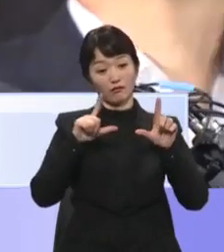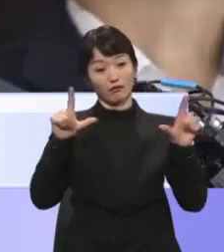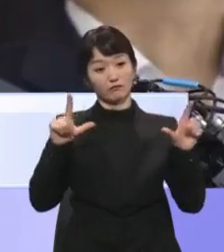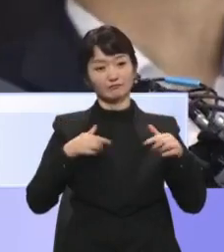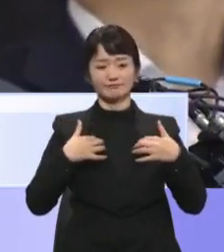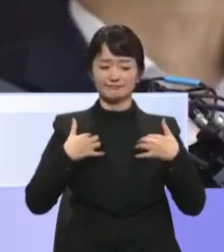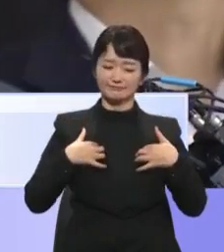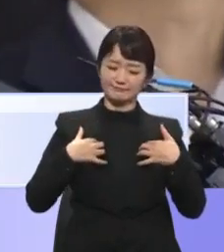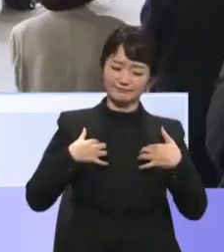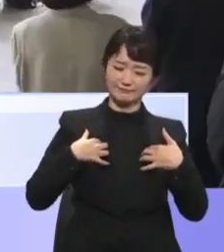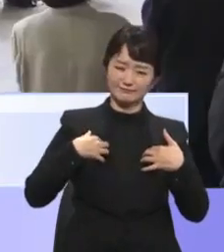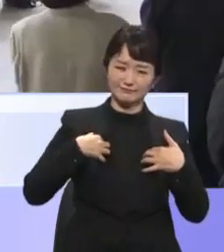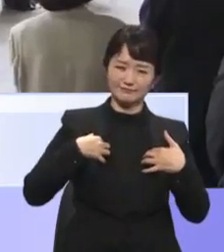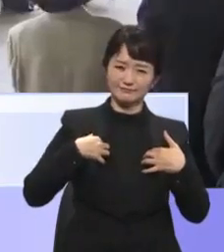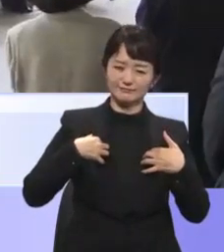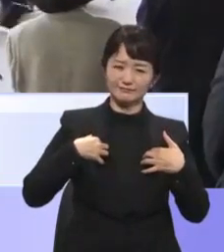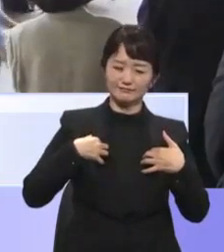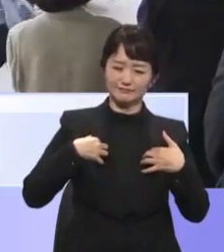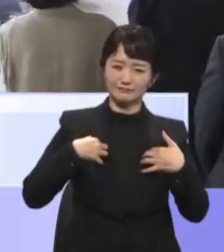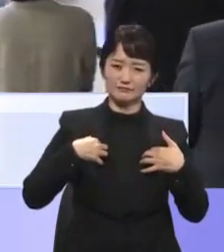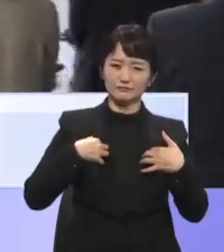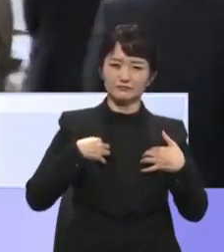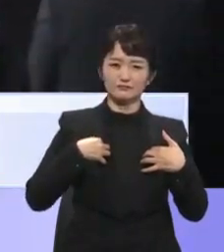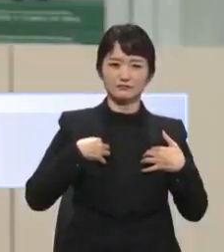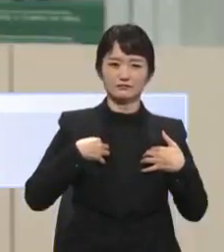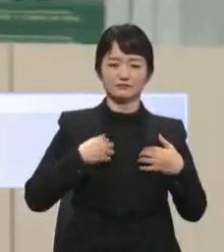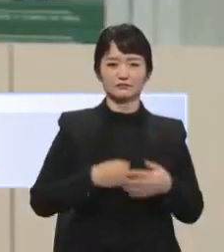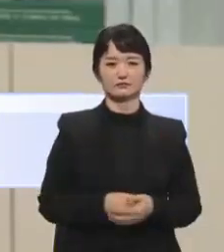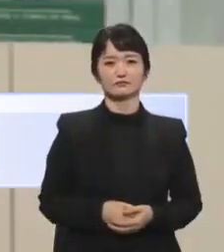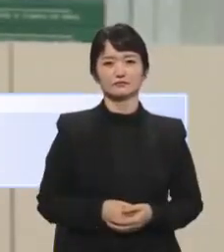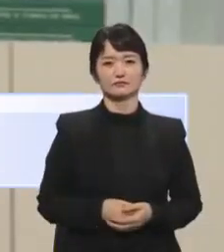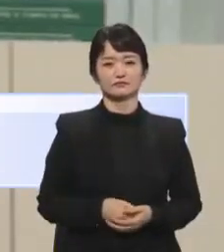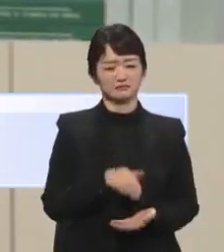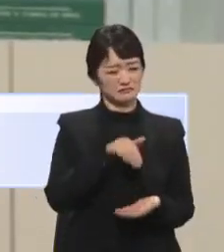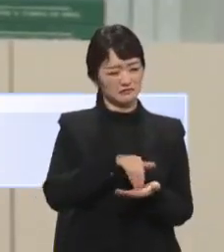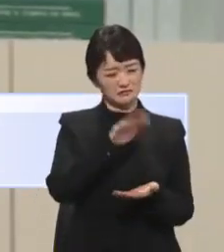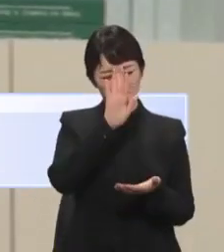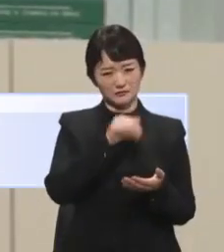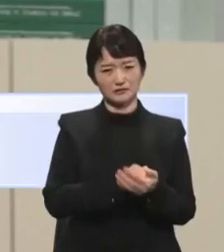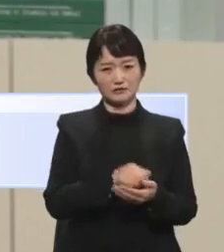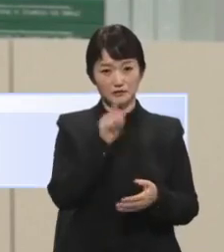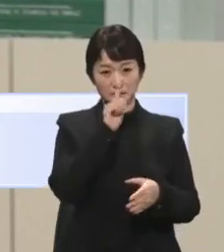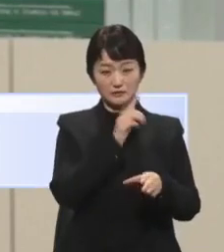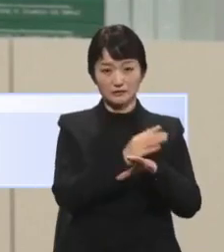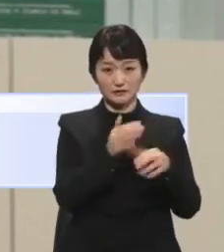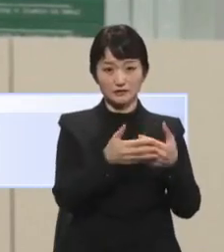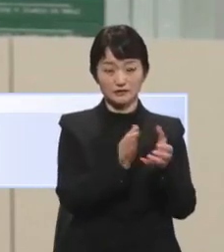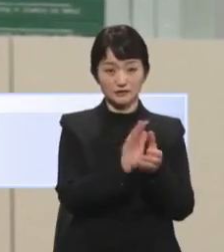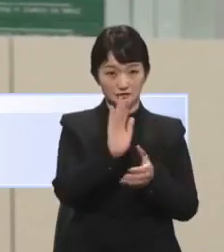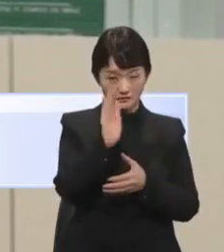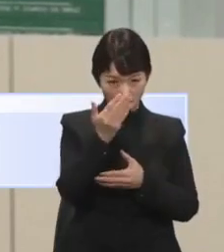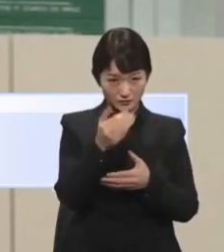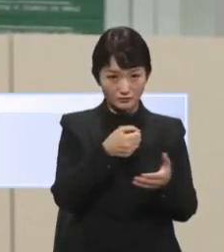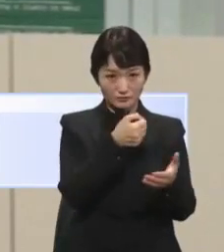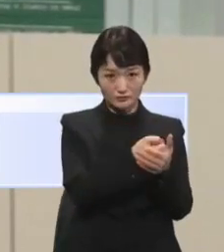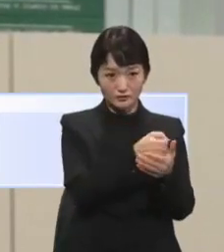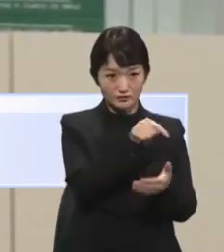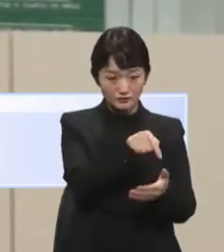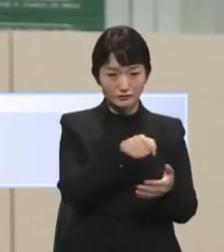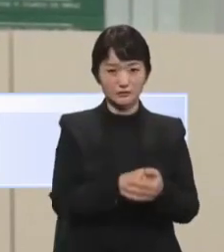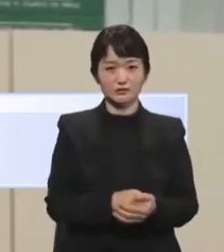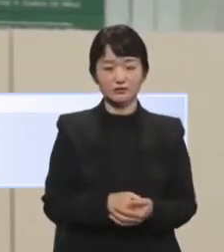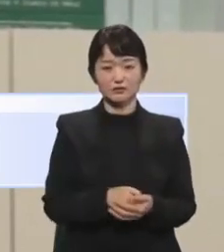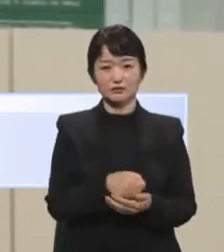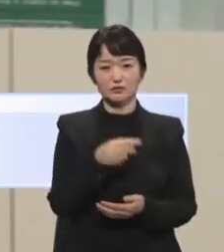들어가지고 아유 한참 멀었구나 정말 빌런이 되기로 작정을 하셨구나라고 생각을 하는데 오히려 그 빌런이 민주당의 빌런인 거 같아요